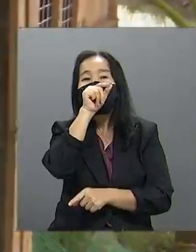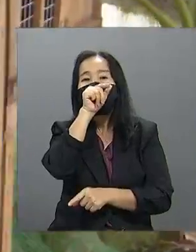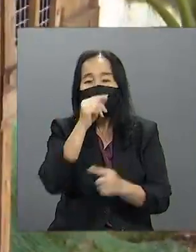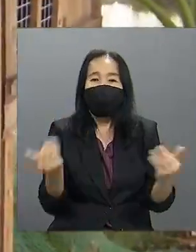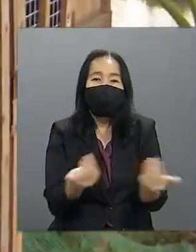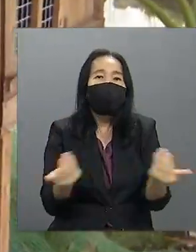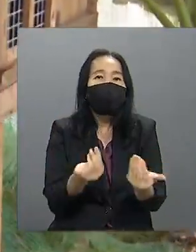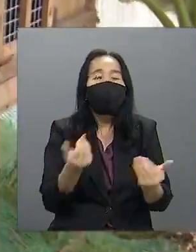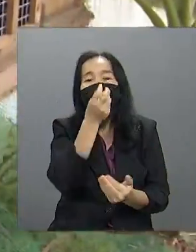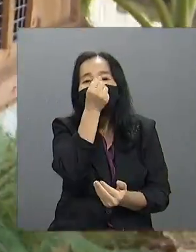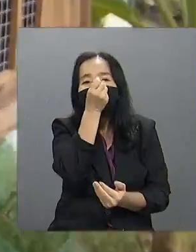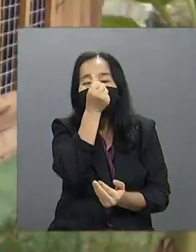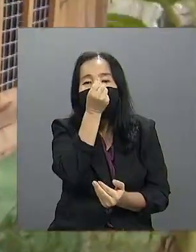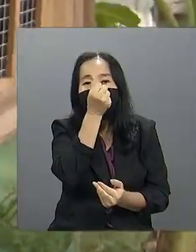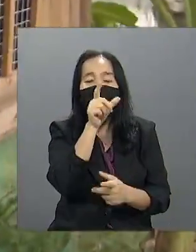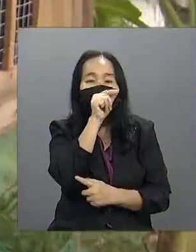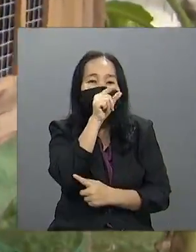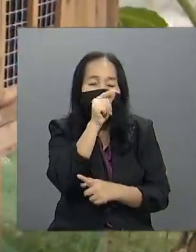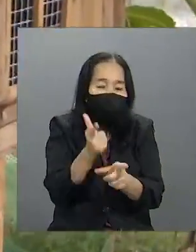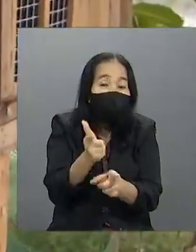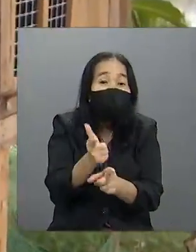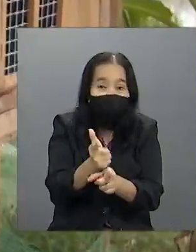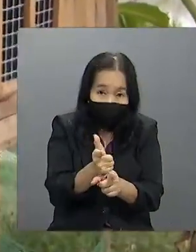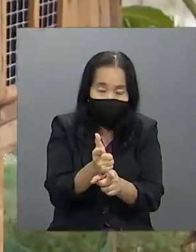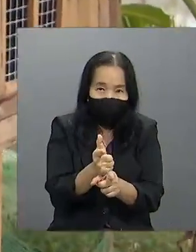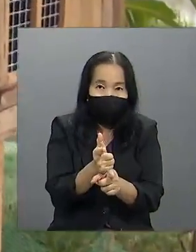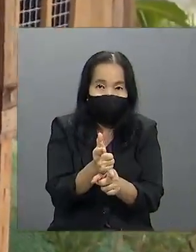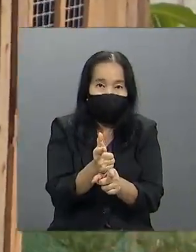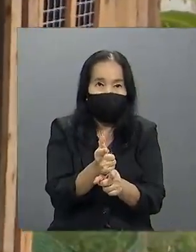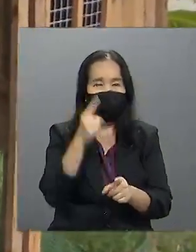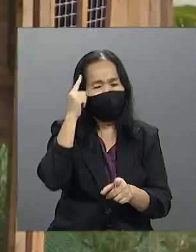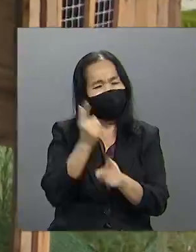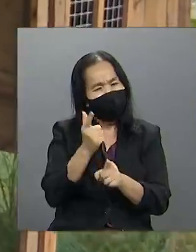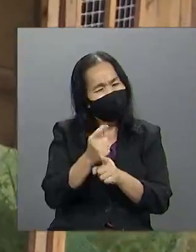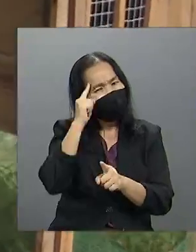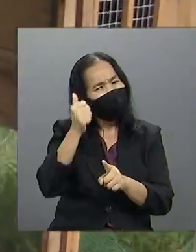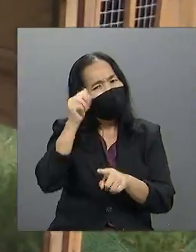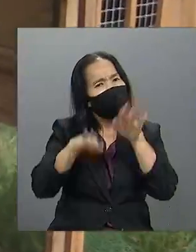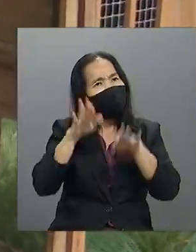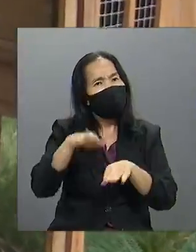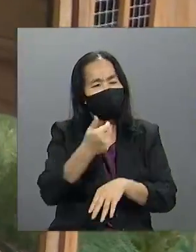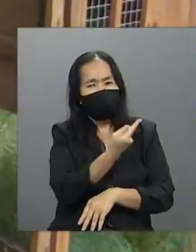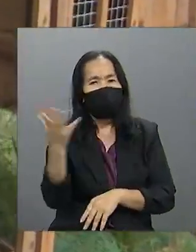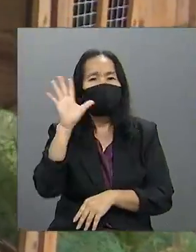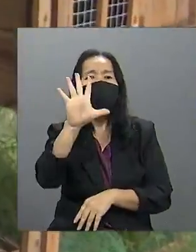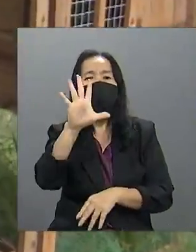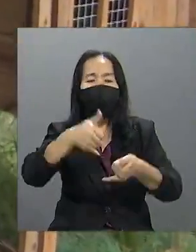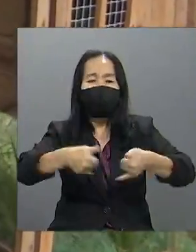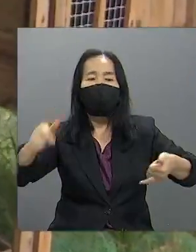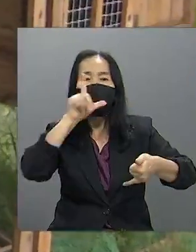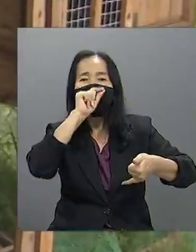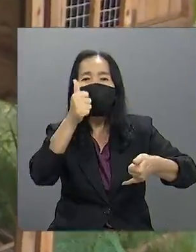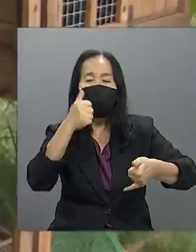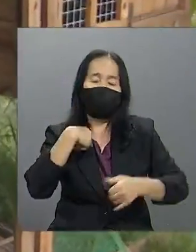าตัวเนี้ยมันอาจจะเลี้ยงได้แค่สักไม่เกิน5ตัวครับเพราะว่ามัน